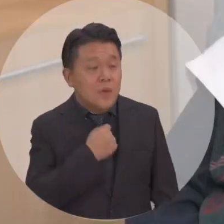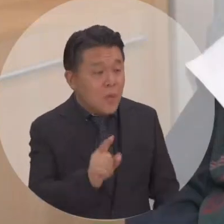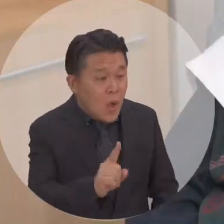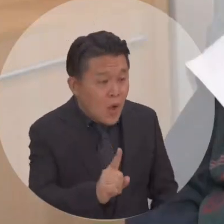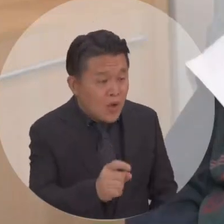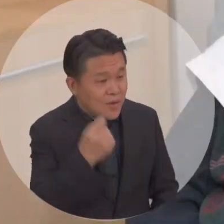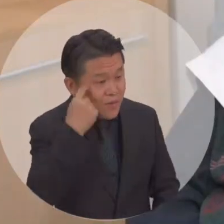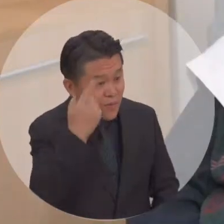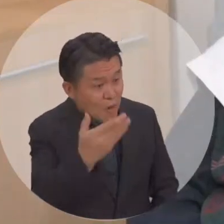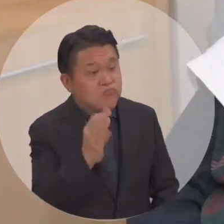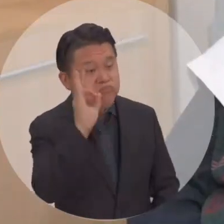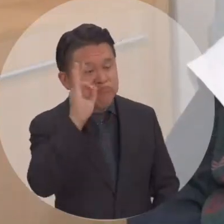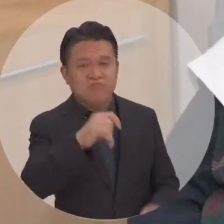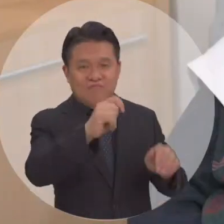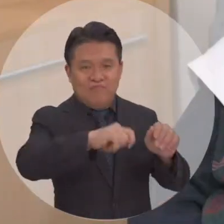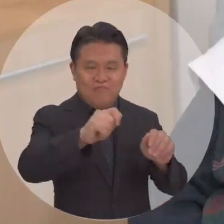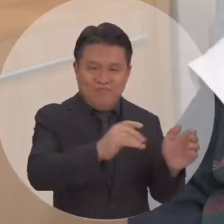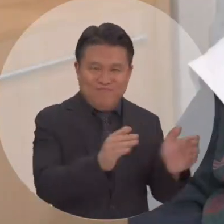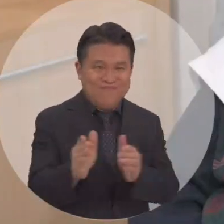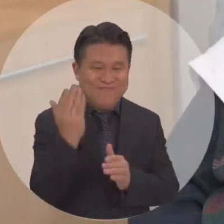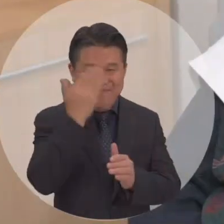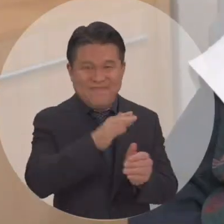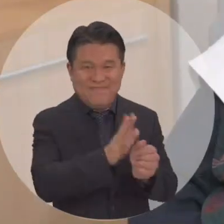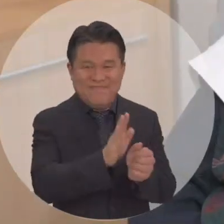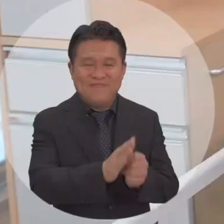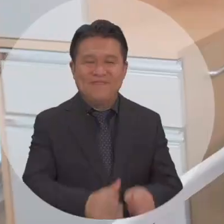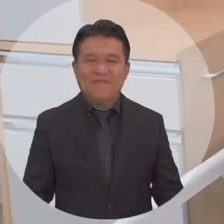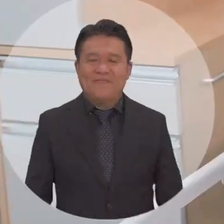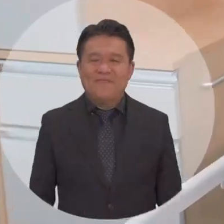대상자가 원하는 대로 머리 모양을 정리해줍니다.